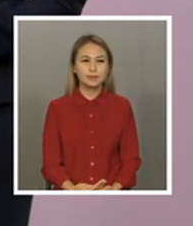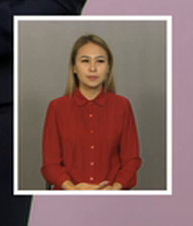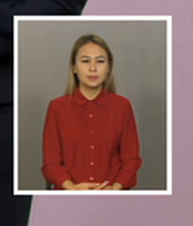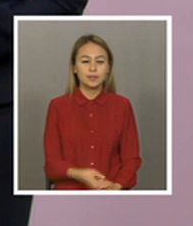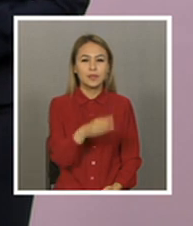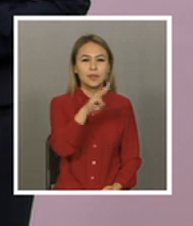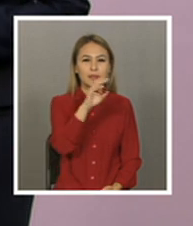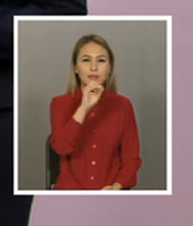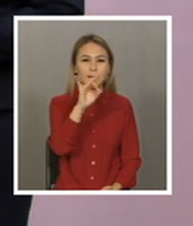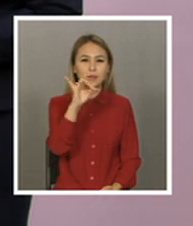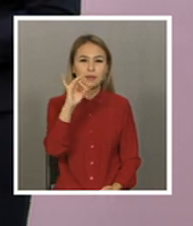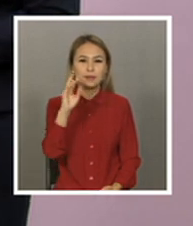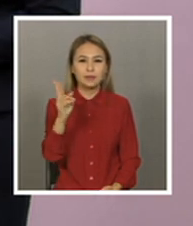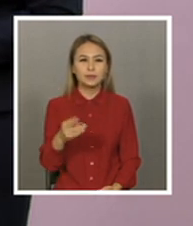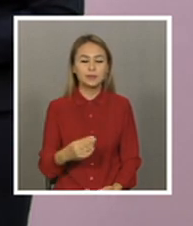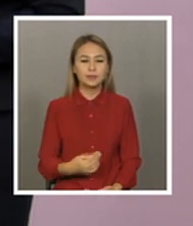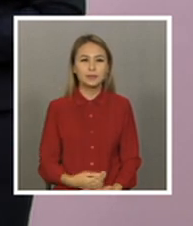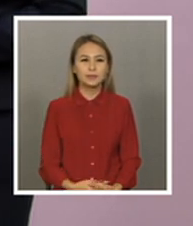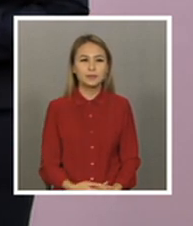керік,